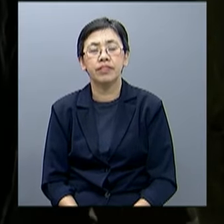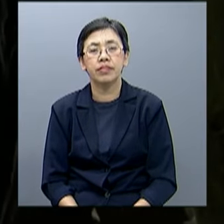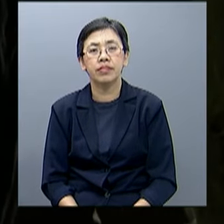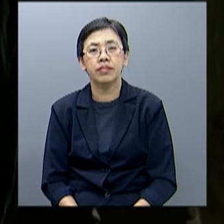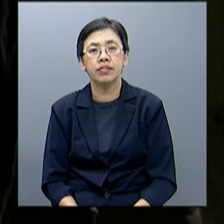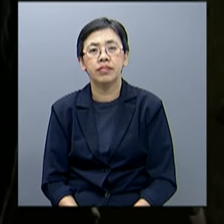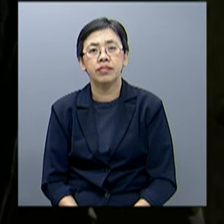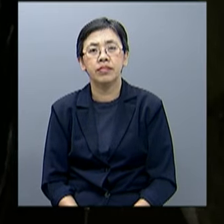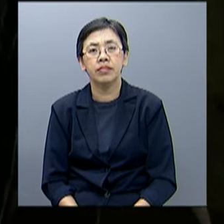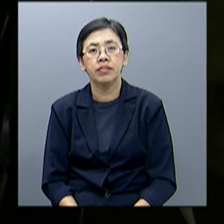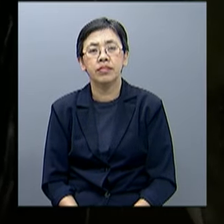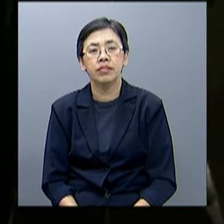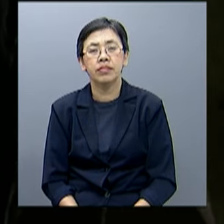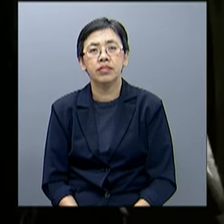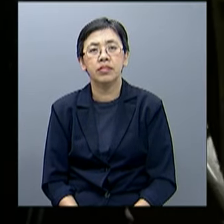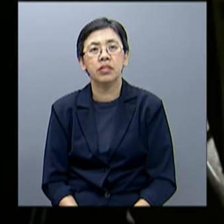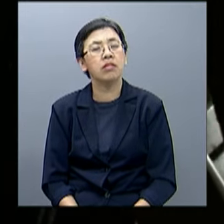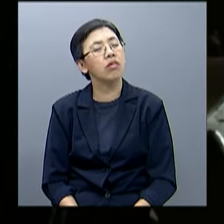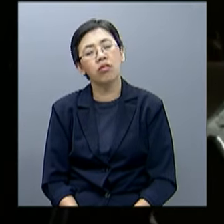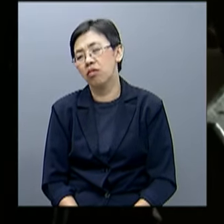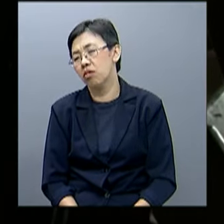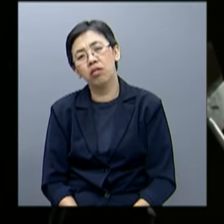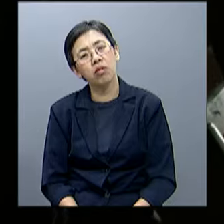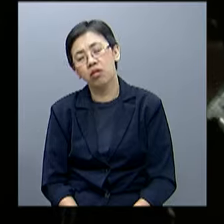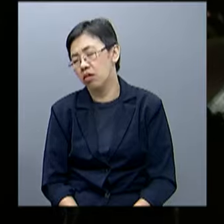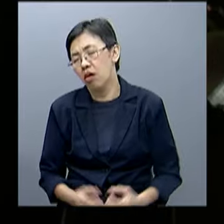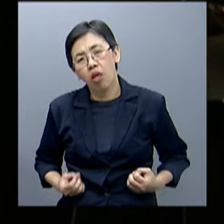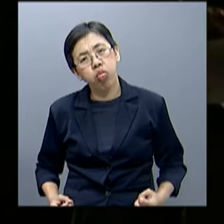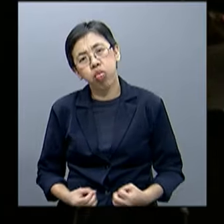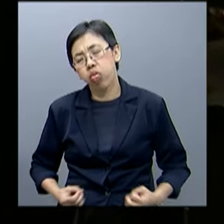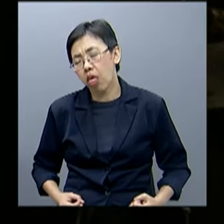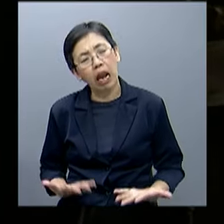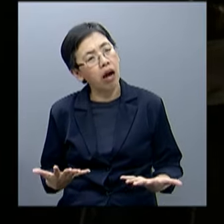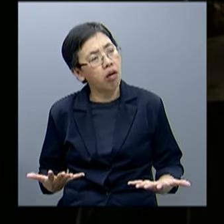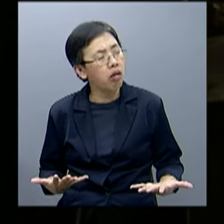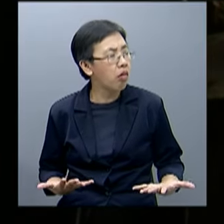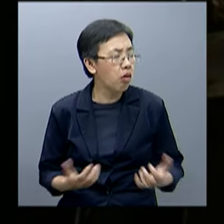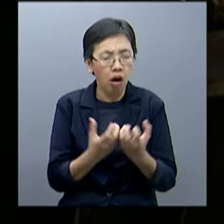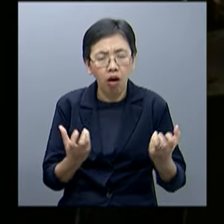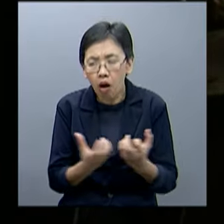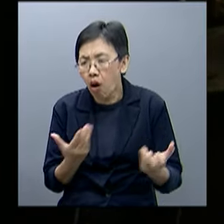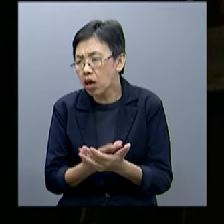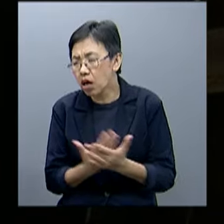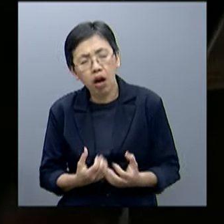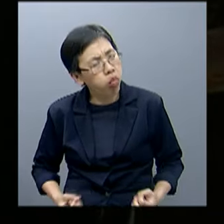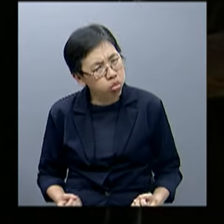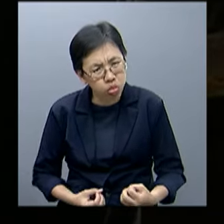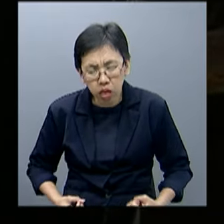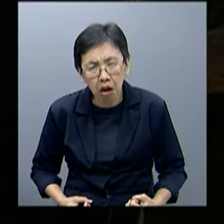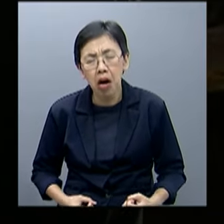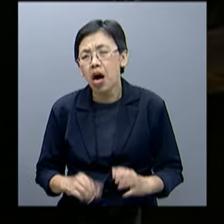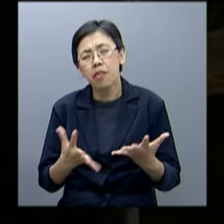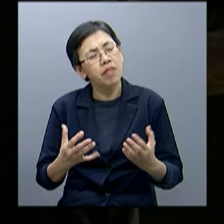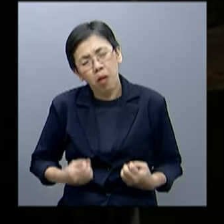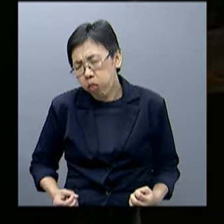ที่ดูตอนคือหมดเลยไหม หมดเลยหมดทั้งตัวเลยไม่เหลืออะไรสักอย่างไม่เหลืออะไรจริง